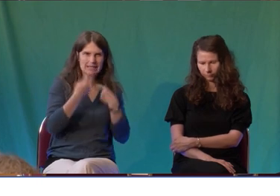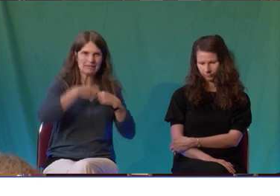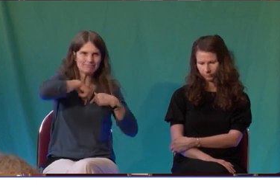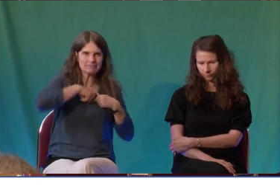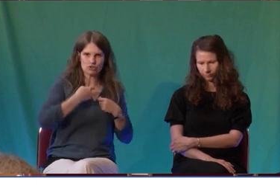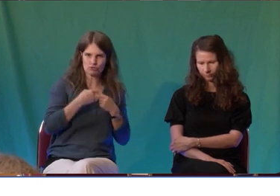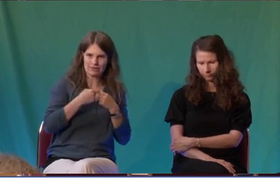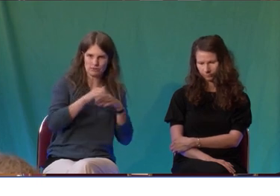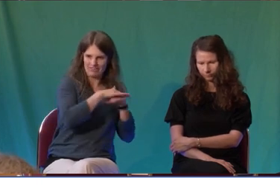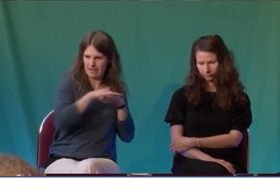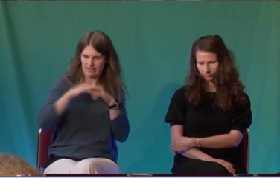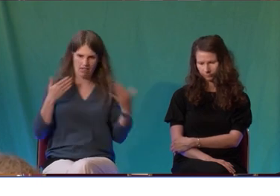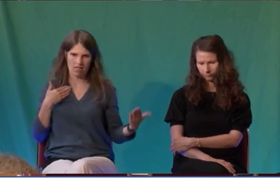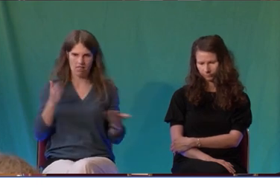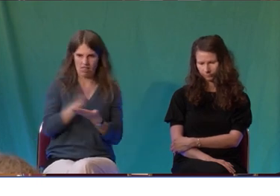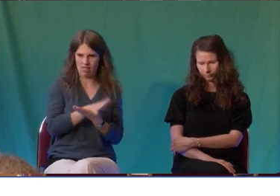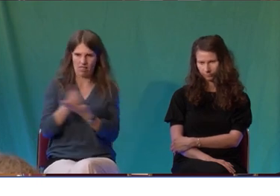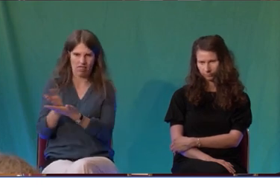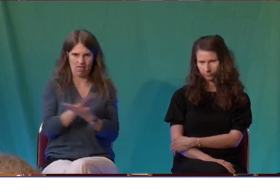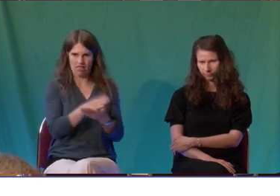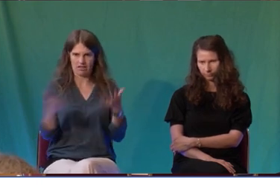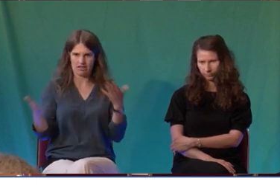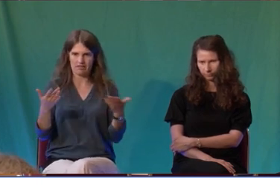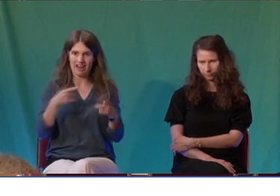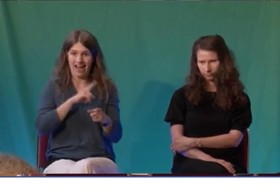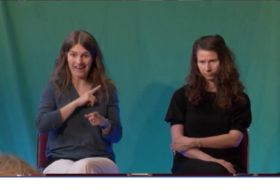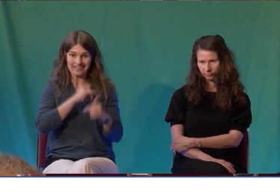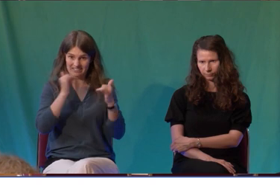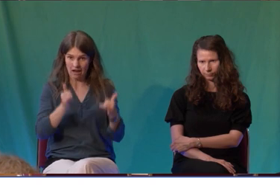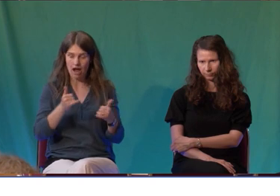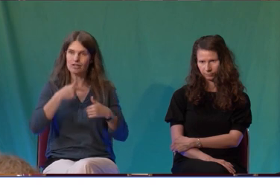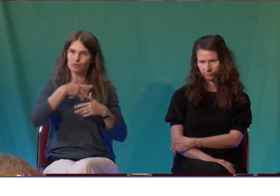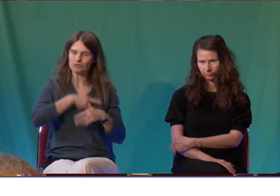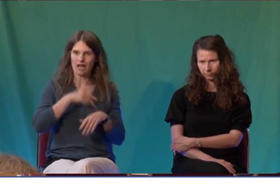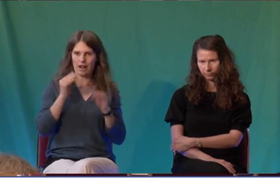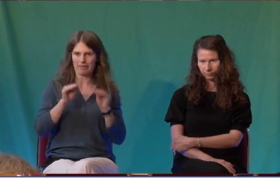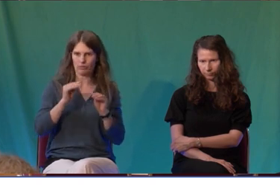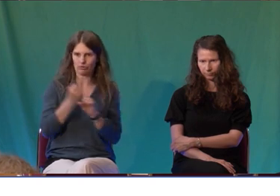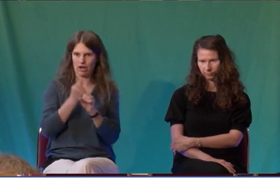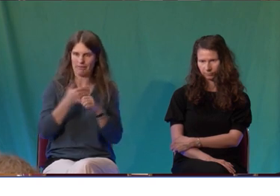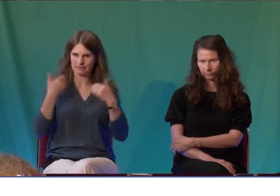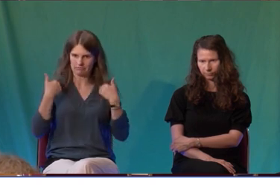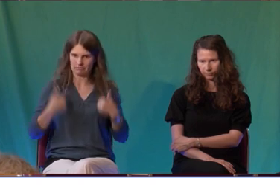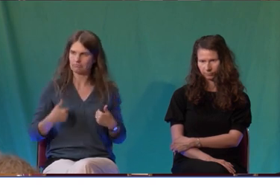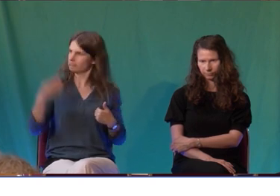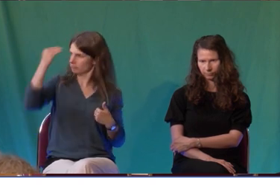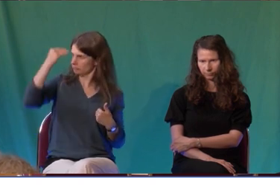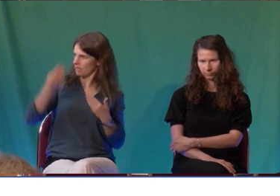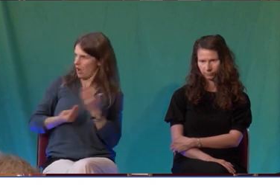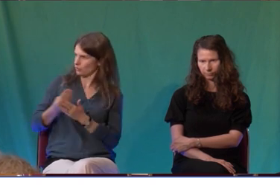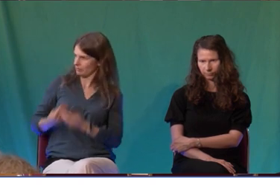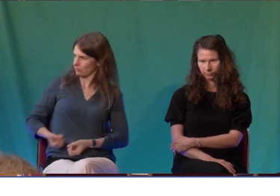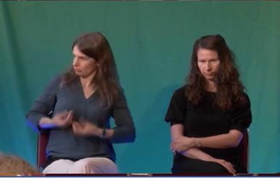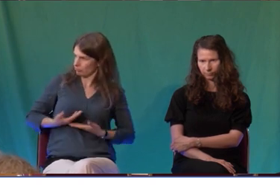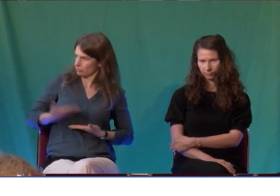eigentlich eine ganz normale sozialpädagogische Arbeit ist das stimmt ja auch so ne also wir alle Fachkräfte haben das ja eigentlich im stud